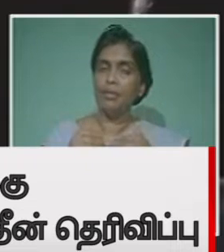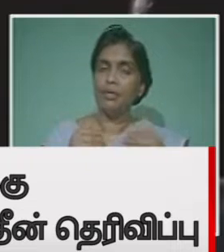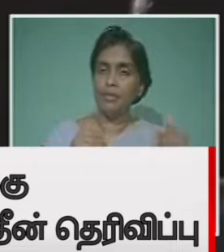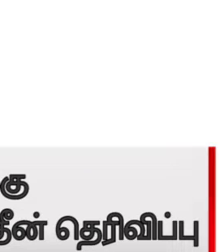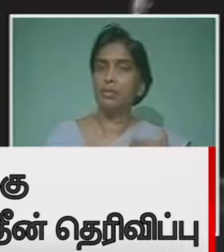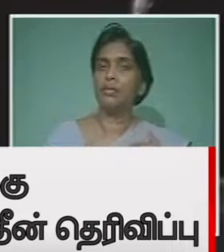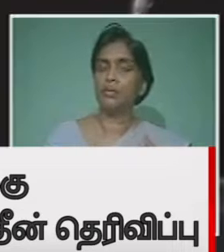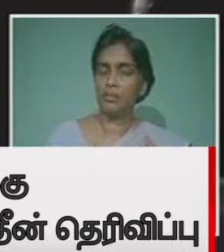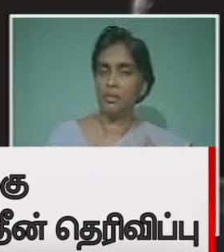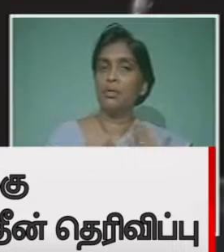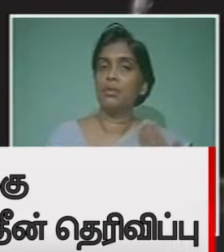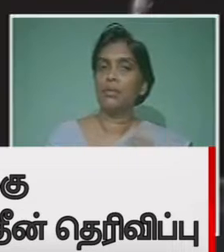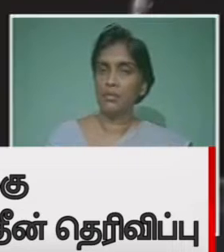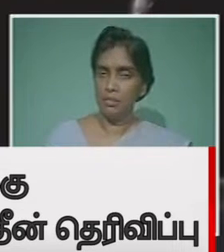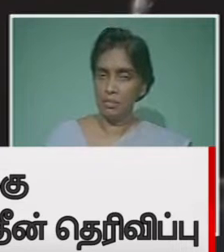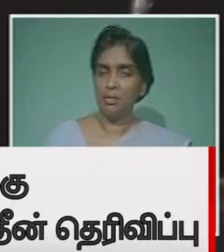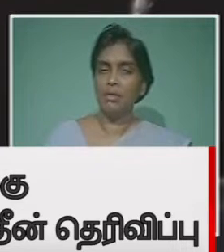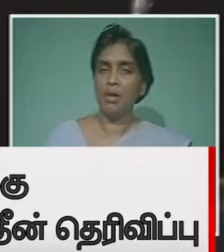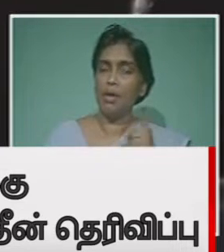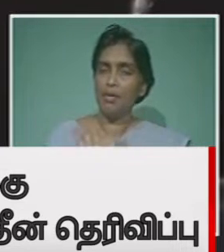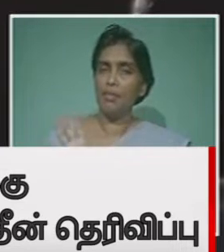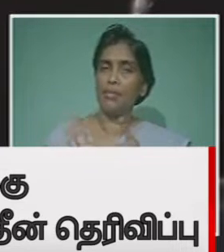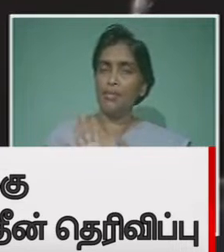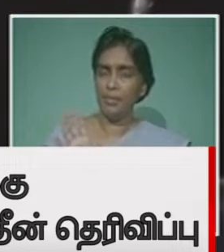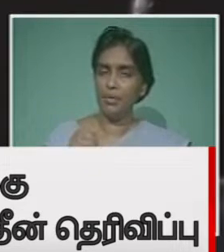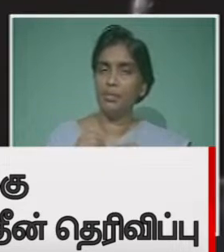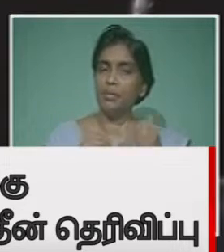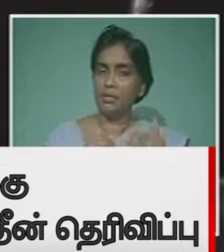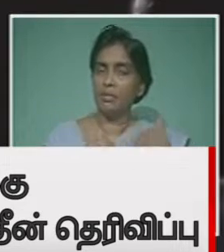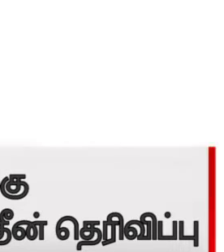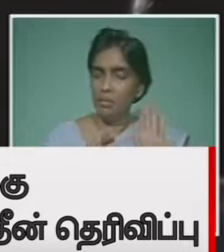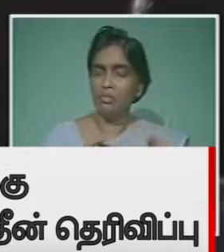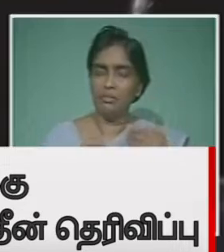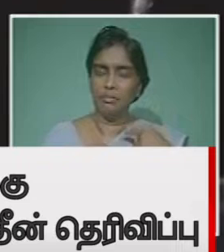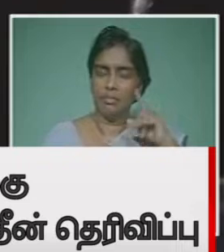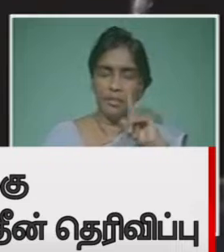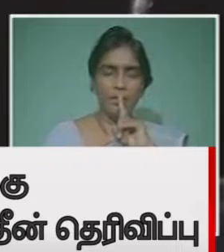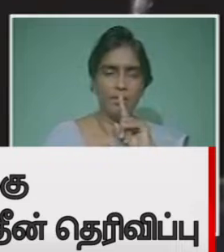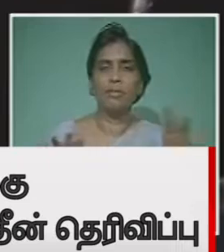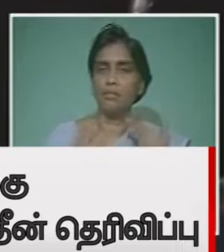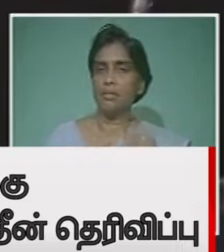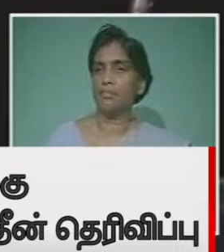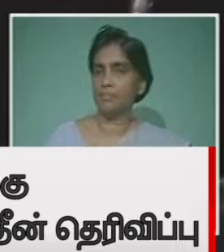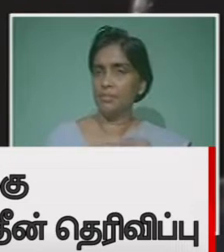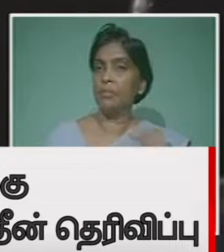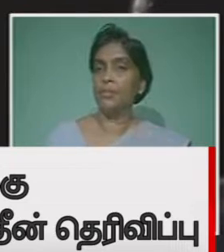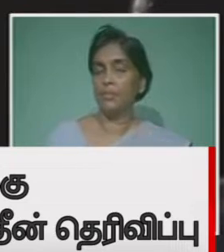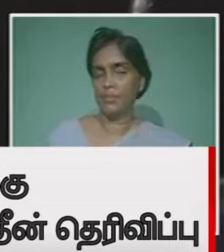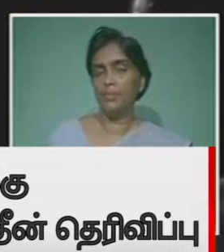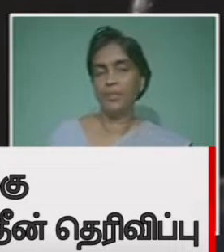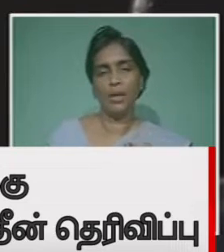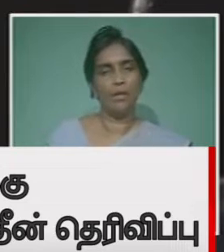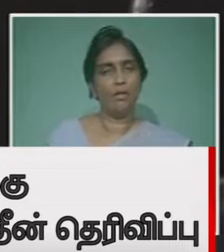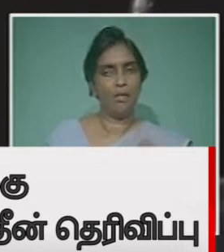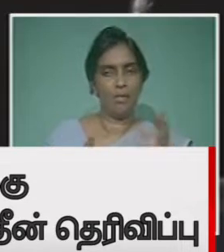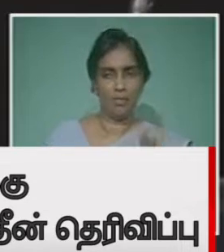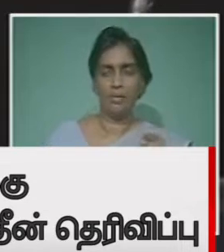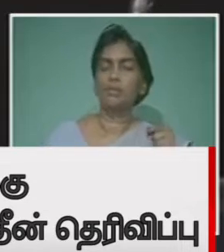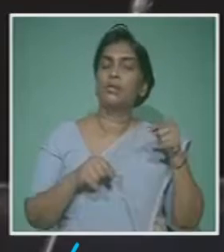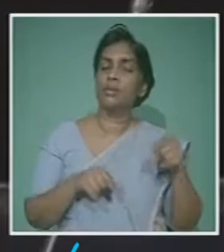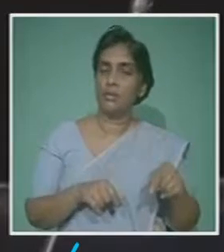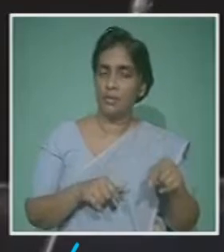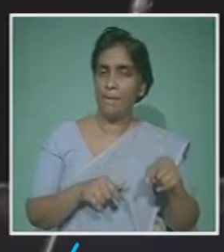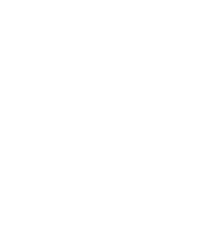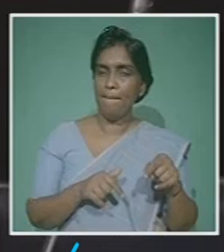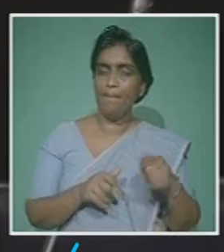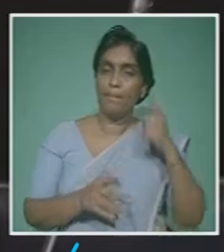எத்தனை வருடங்கள் இந்த நாட்டை கட்டி செல்லுமோ, இந்த நாட்டை கட்டி எழுப்புவதற்கு என்பது ஏக்கமாக இருக்கின்றது. இனி அவ்வாறான ஒரு மோசமான நிலையை இந்த நாட்டிலே